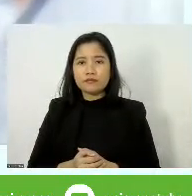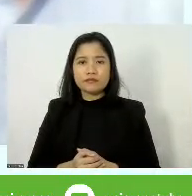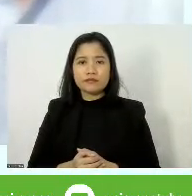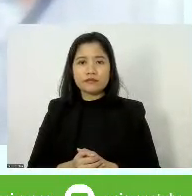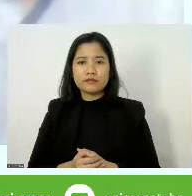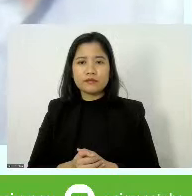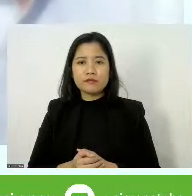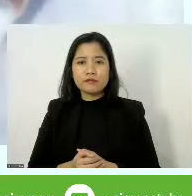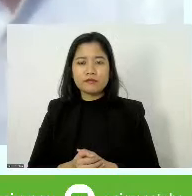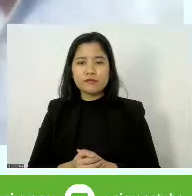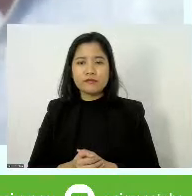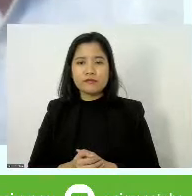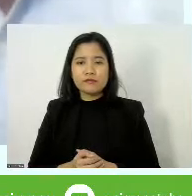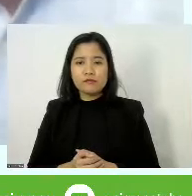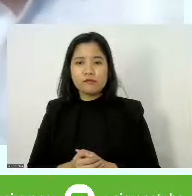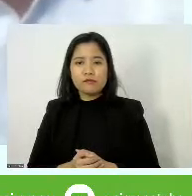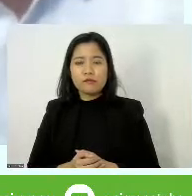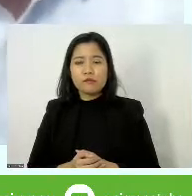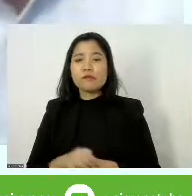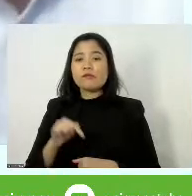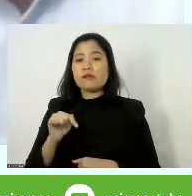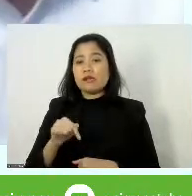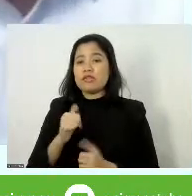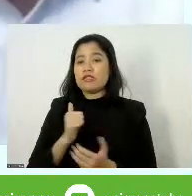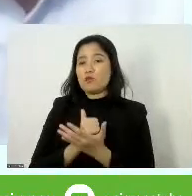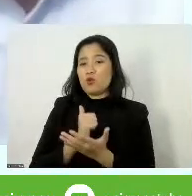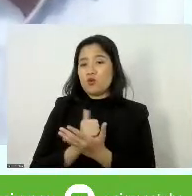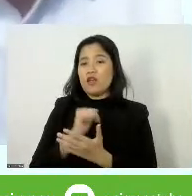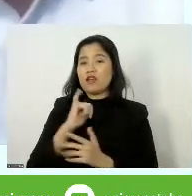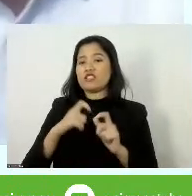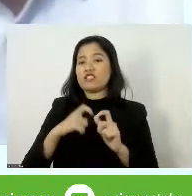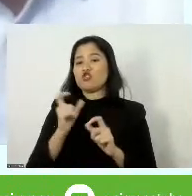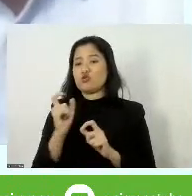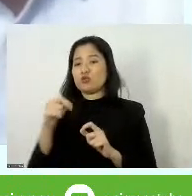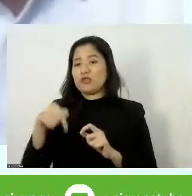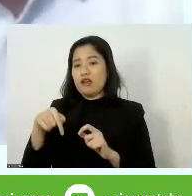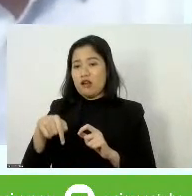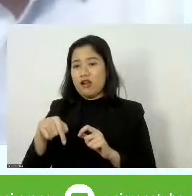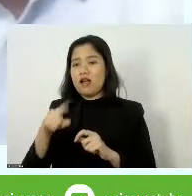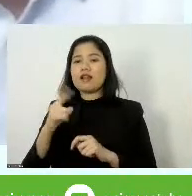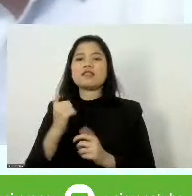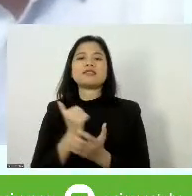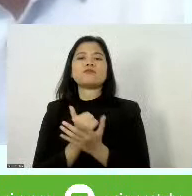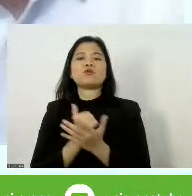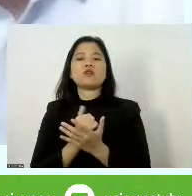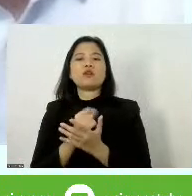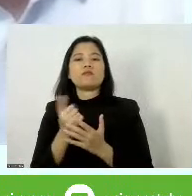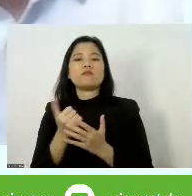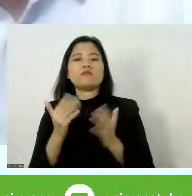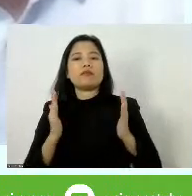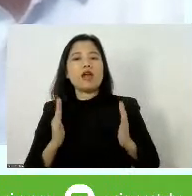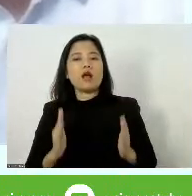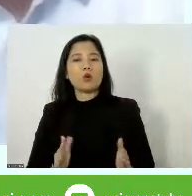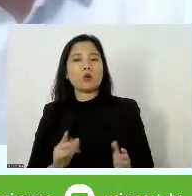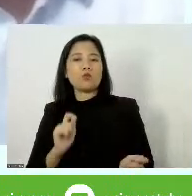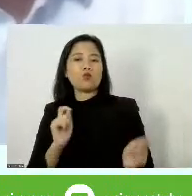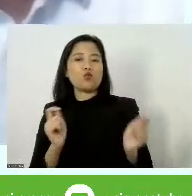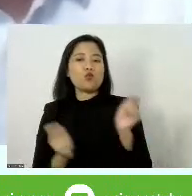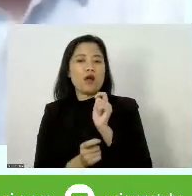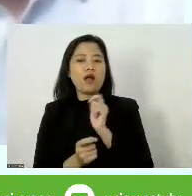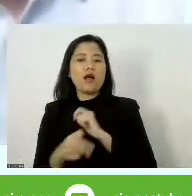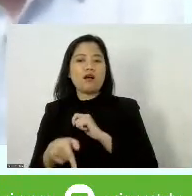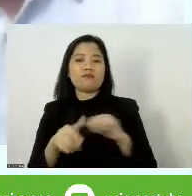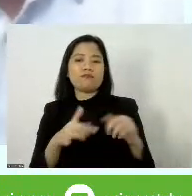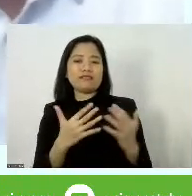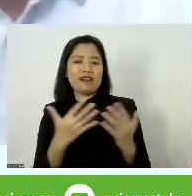menjadi waktu isu yang kita sedang ada terjadi ciptakan sebetulnya mencoba untuk merubah perilaku dari masyarakat pesisir